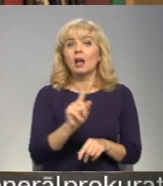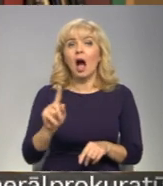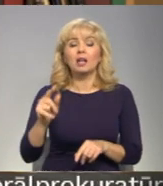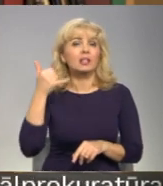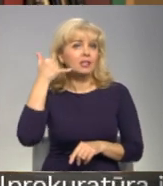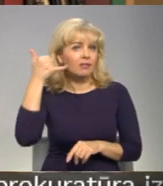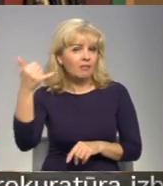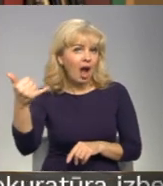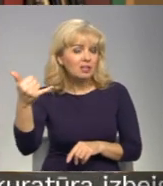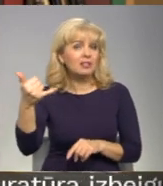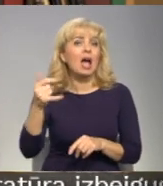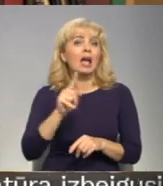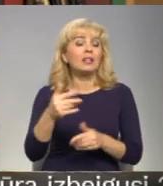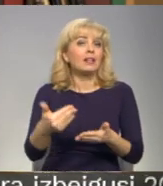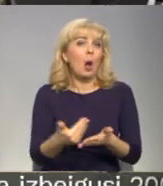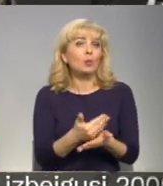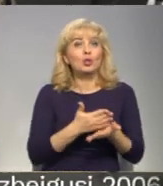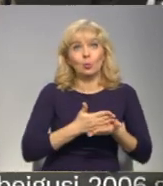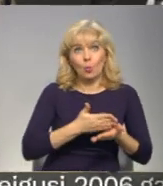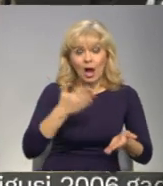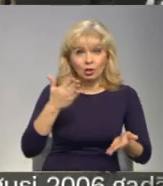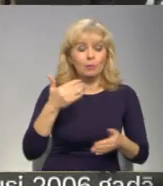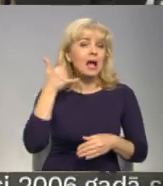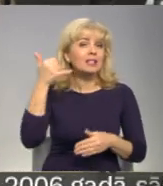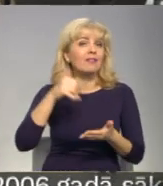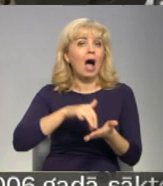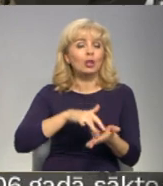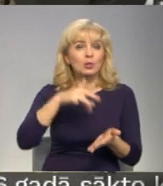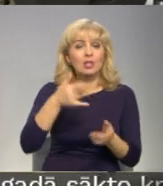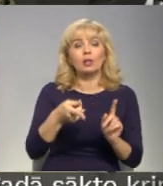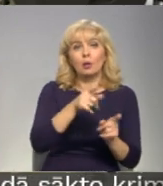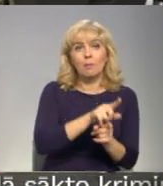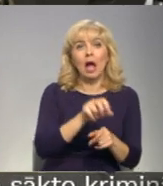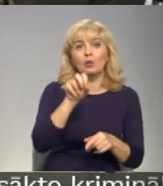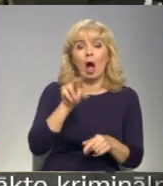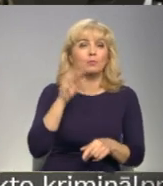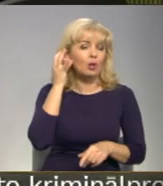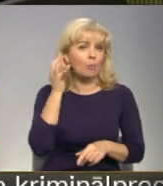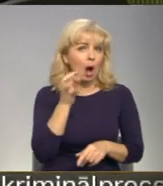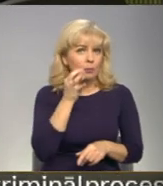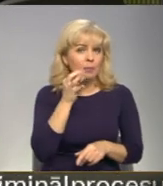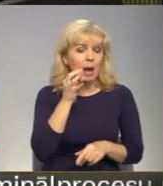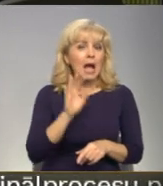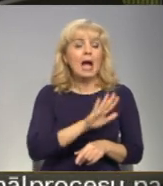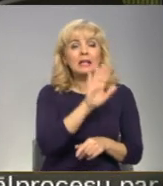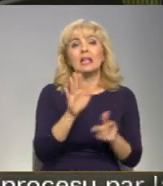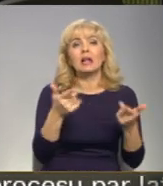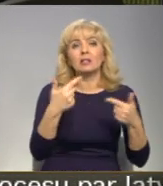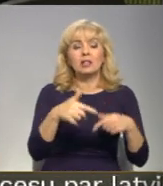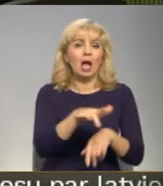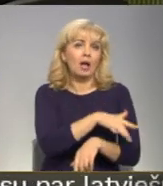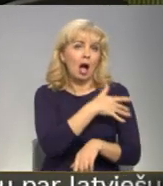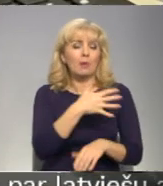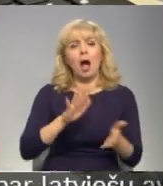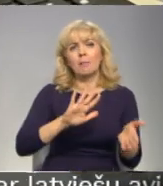ir jauns notikums. Zvanu centrā maiņās strādā 18 operātori, kur dienas laikā katrs apkalpo ap